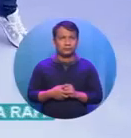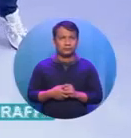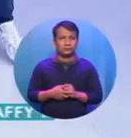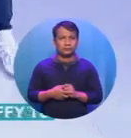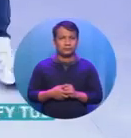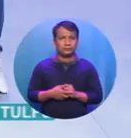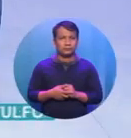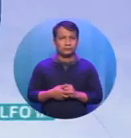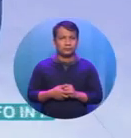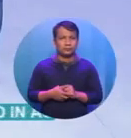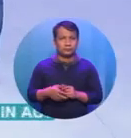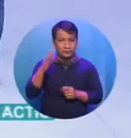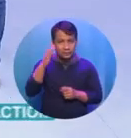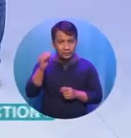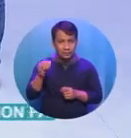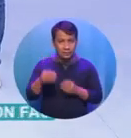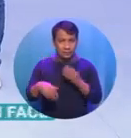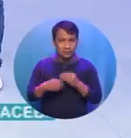Hello?